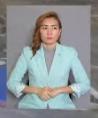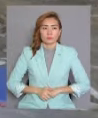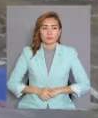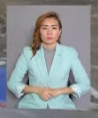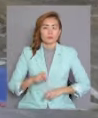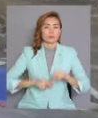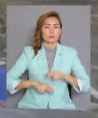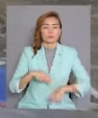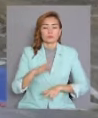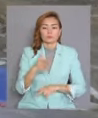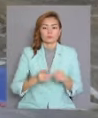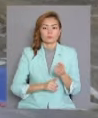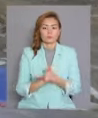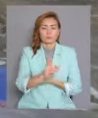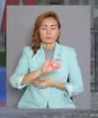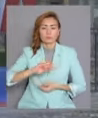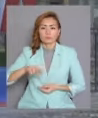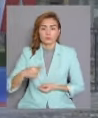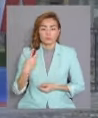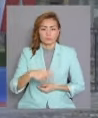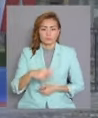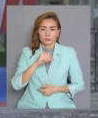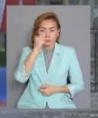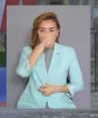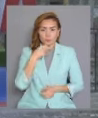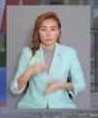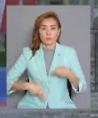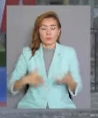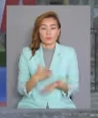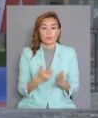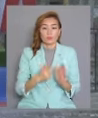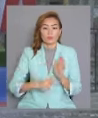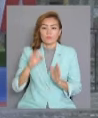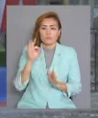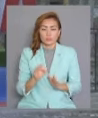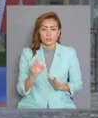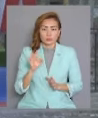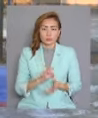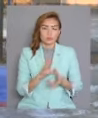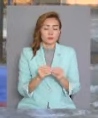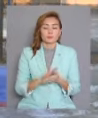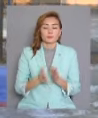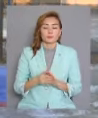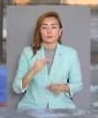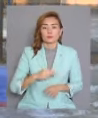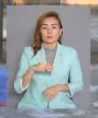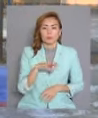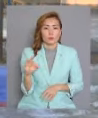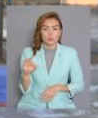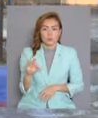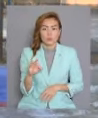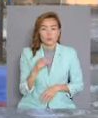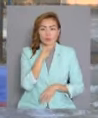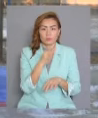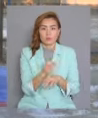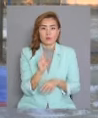Объект, строительство которого началось в июле 2020 года, завершен на 70%. Подрядная организация ТО